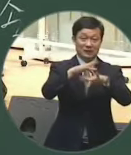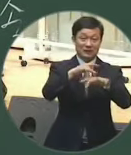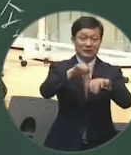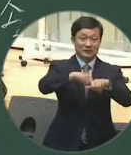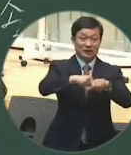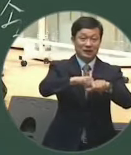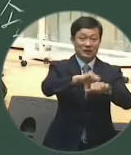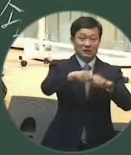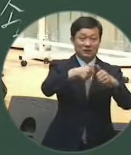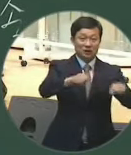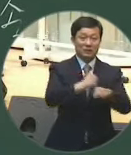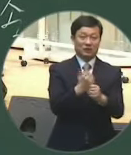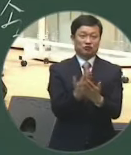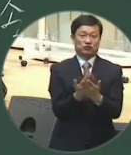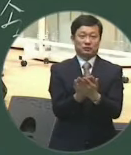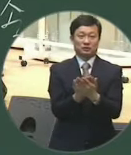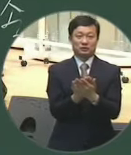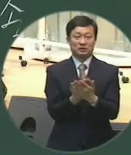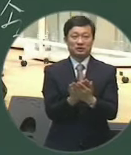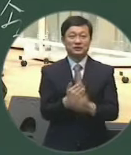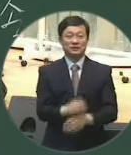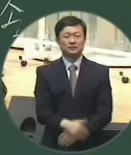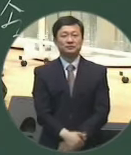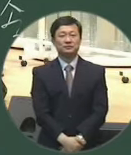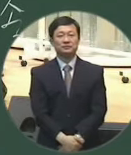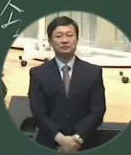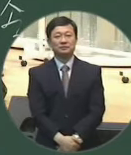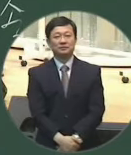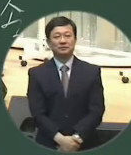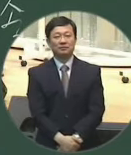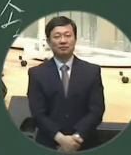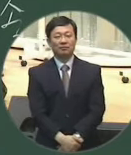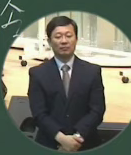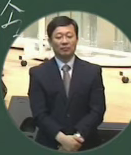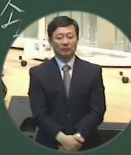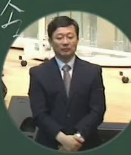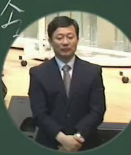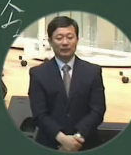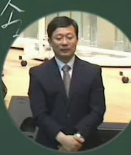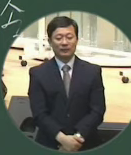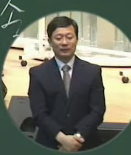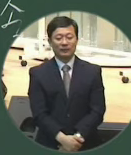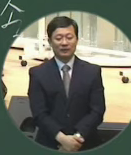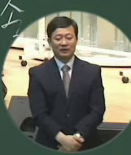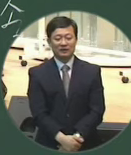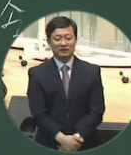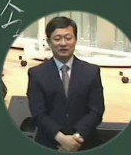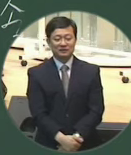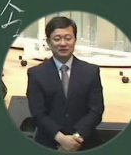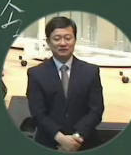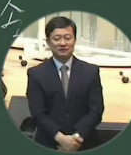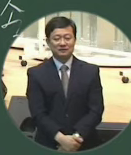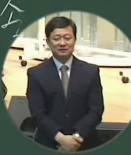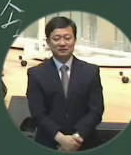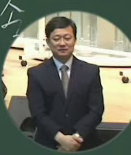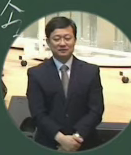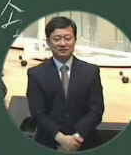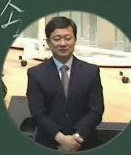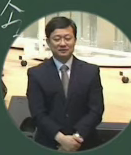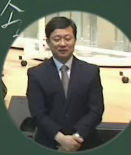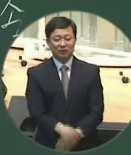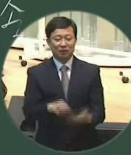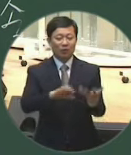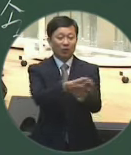재앙이 결박되게 해 주옵소서. God, may you break and bind and block all the disasters in our footsteps through us today.